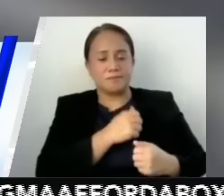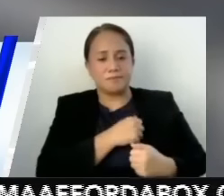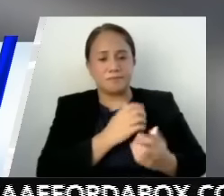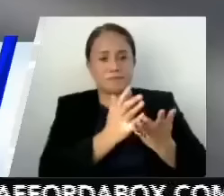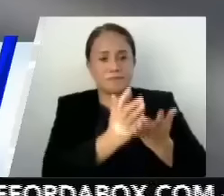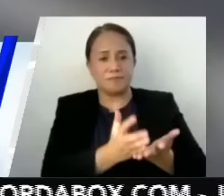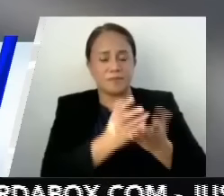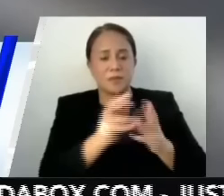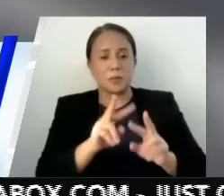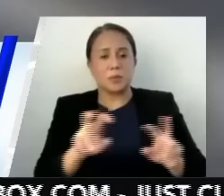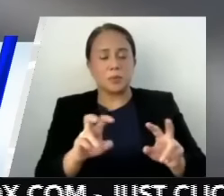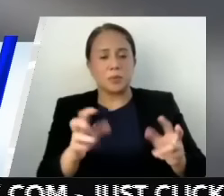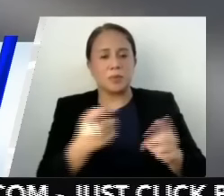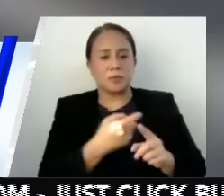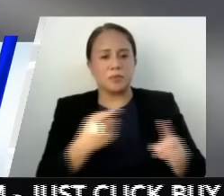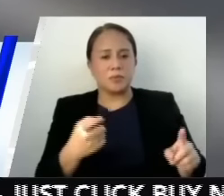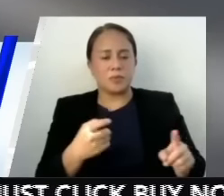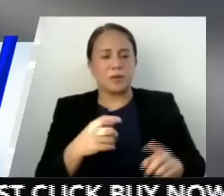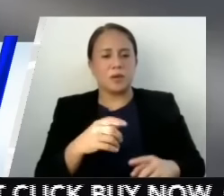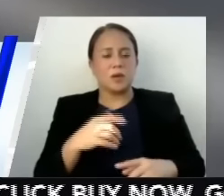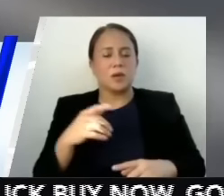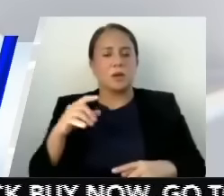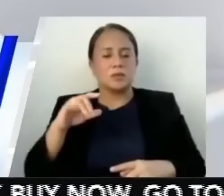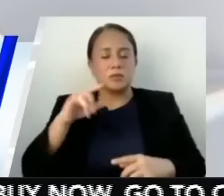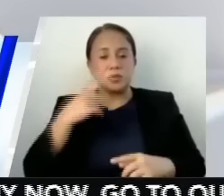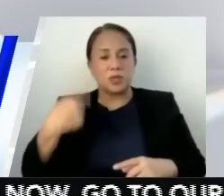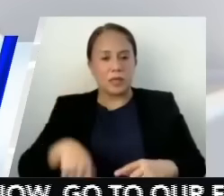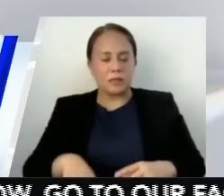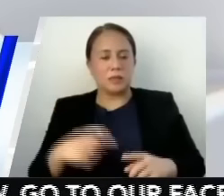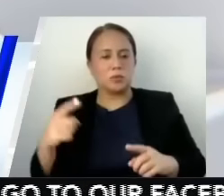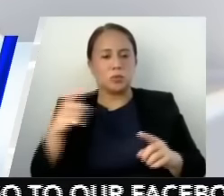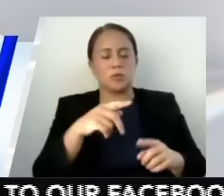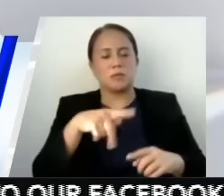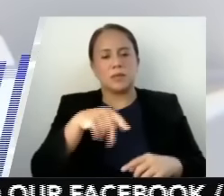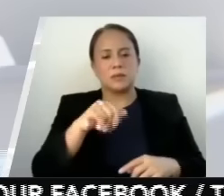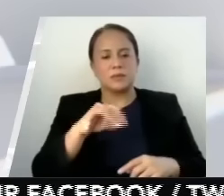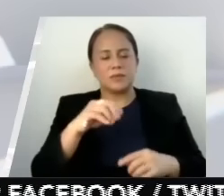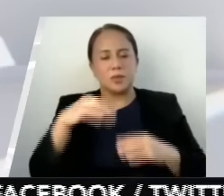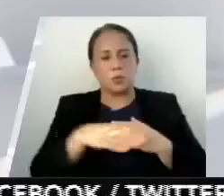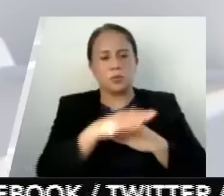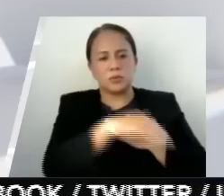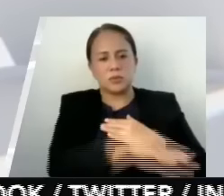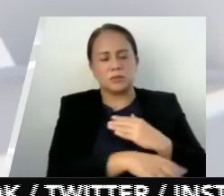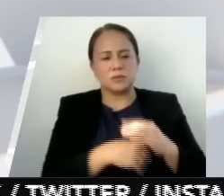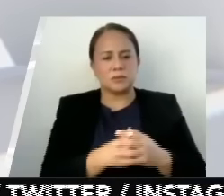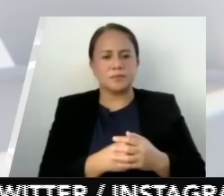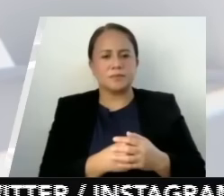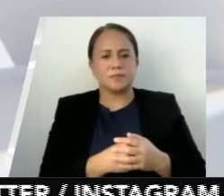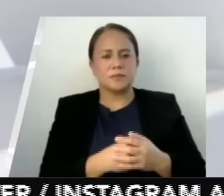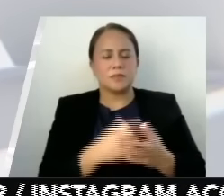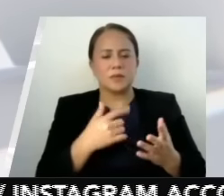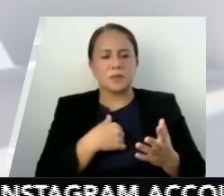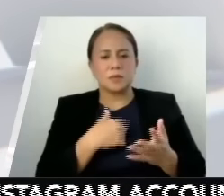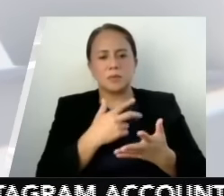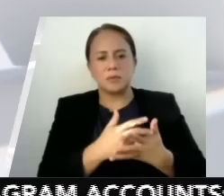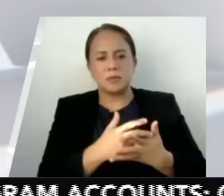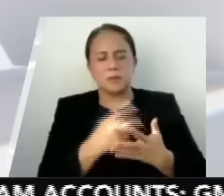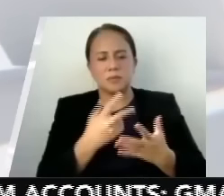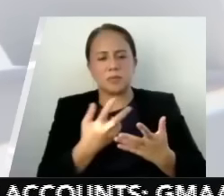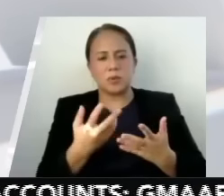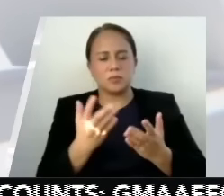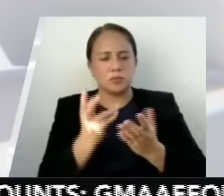vessels sa Guangzhou, China at patungong Pacific Ocean. If we will track the course of both survey ships